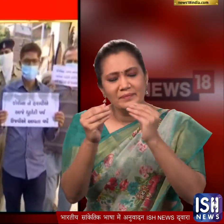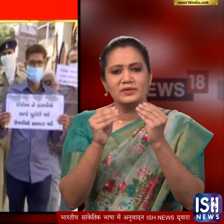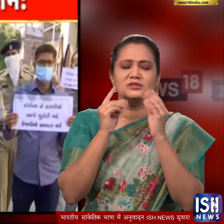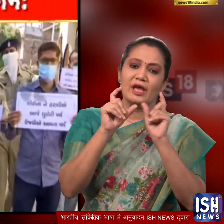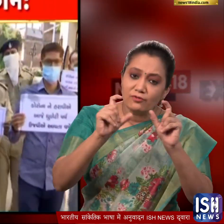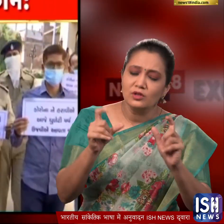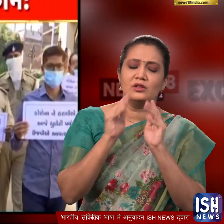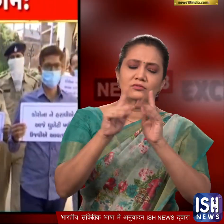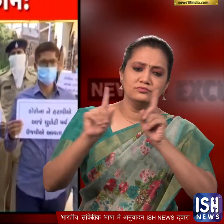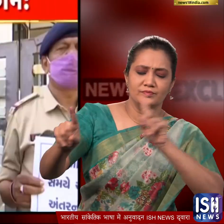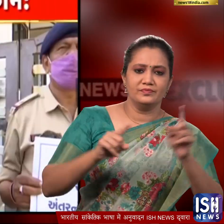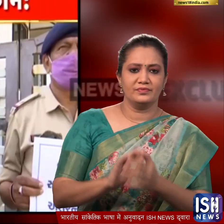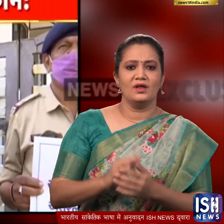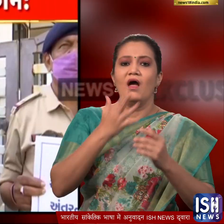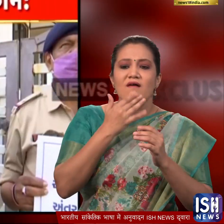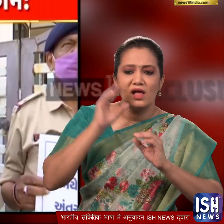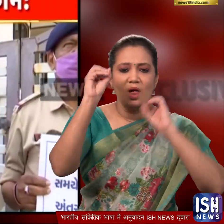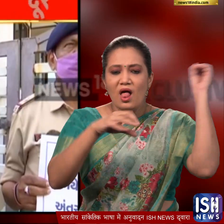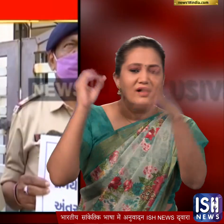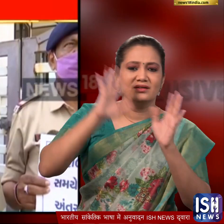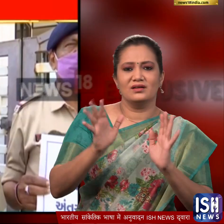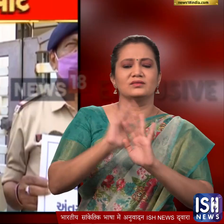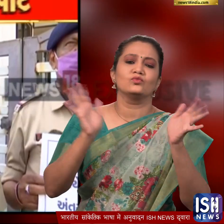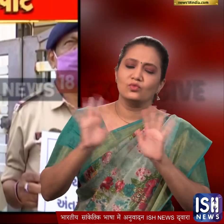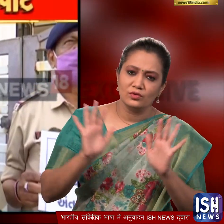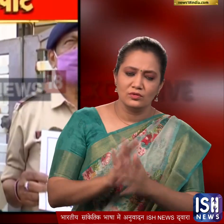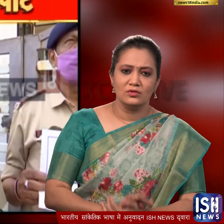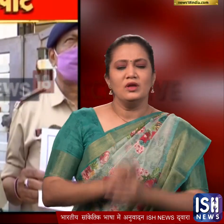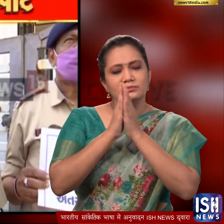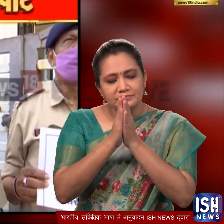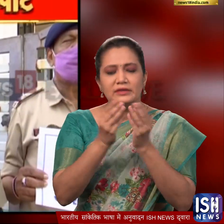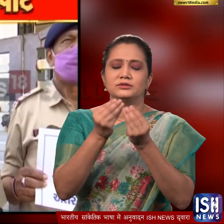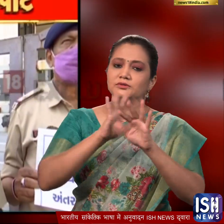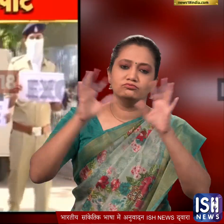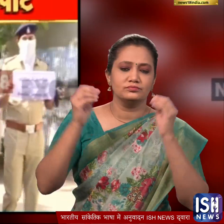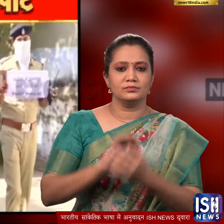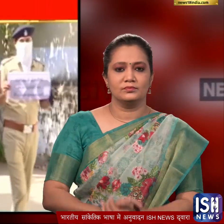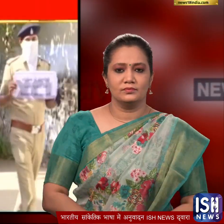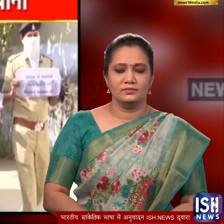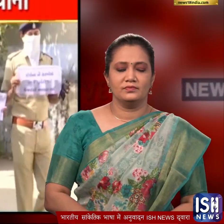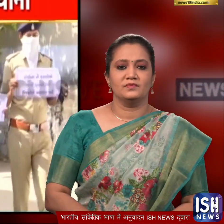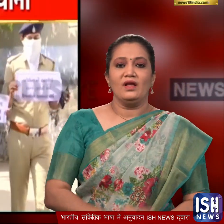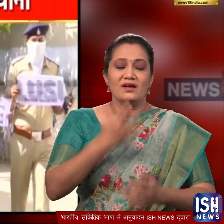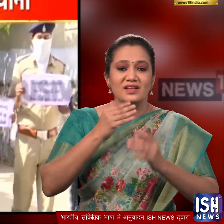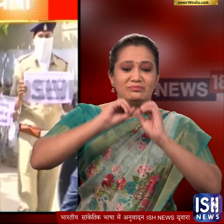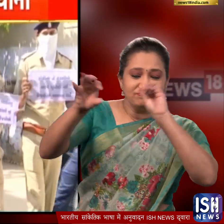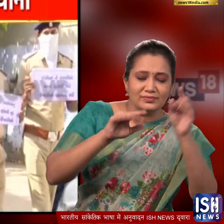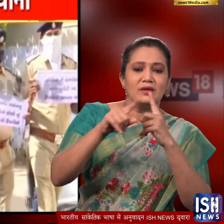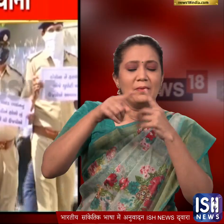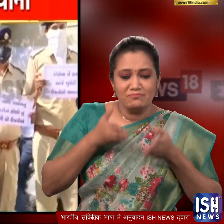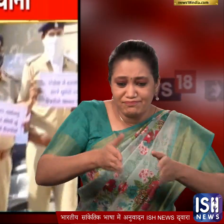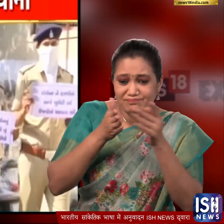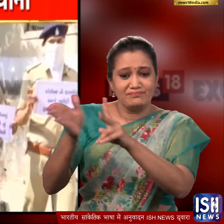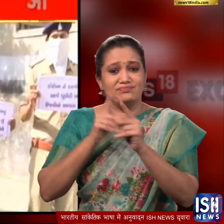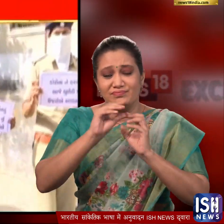बनाए रखने का खास ख्याल रखें। एक दूसरे पे कलर नहीं डालने के लिए आग्रह कर रहे हैं। लोगों में जागरूकता फैलाने के लिए ये लोग